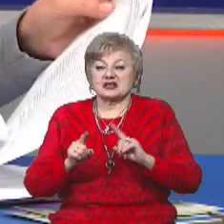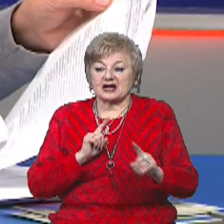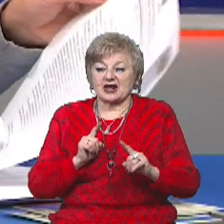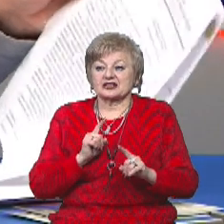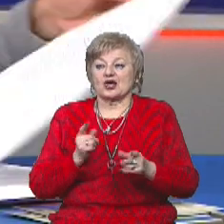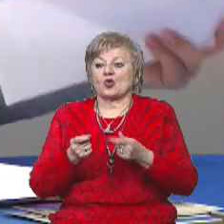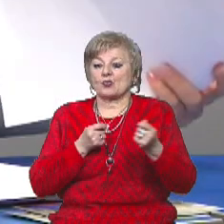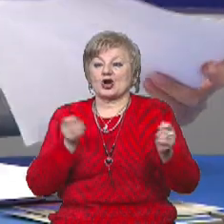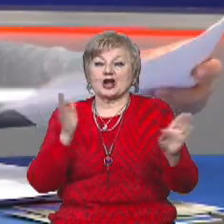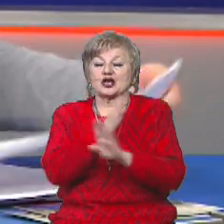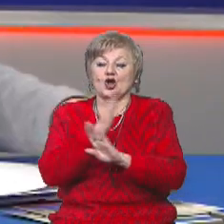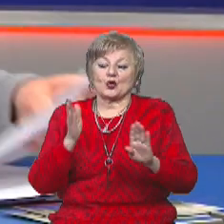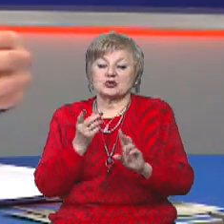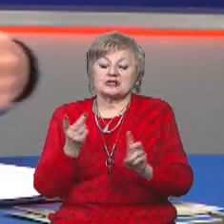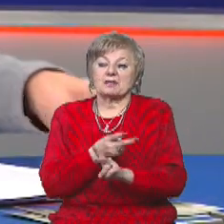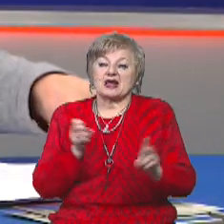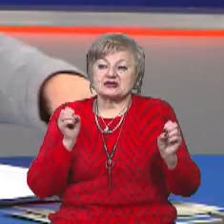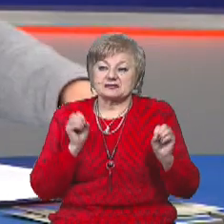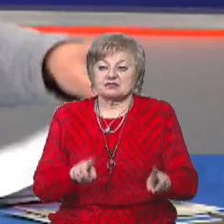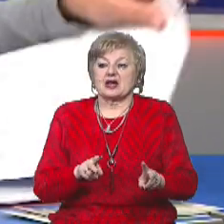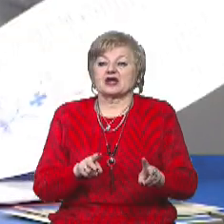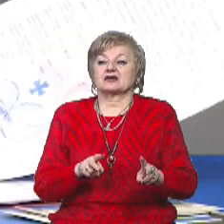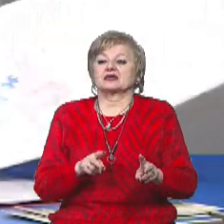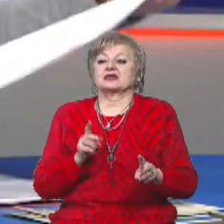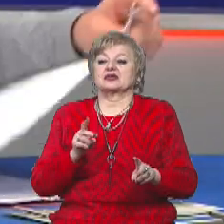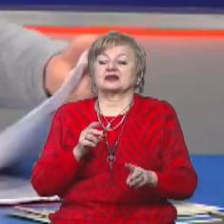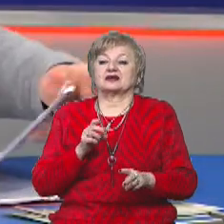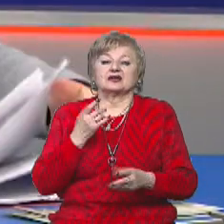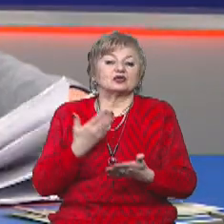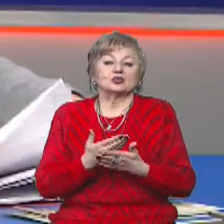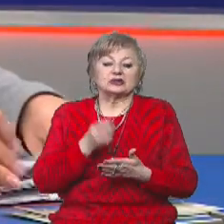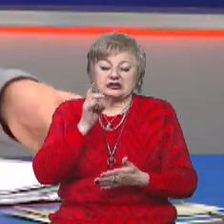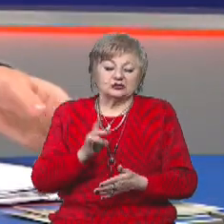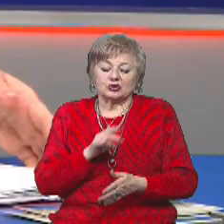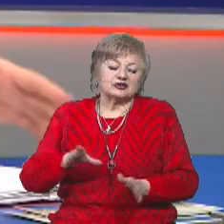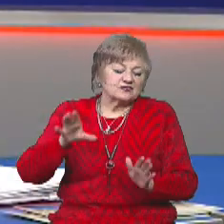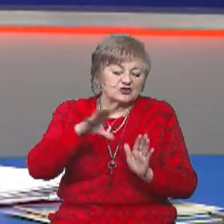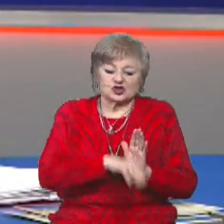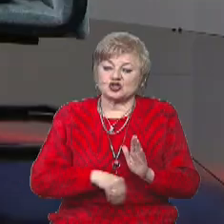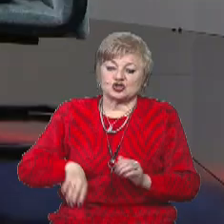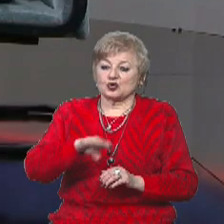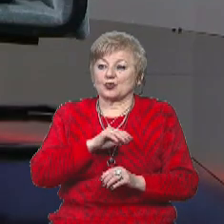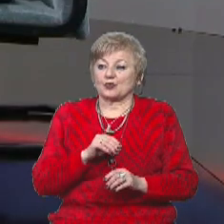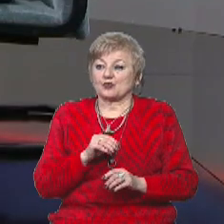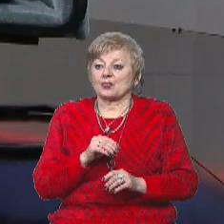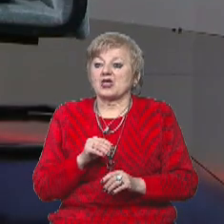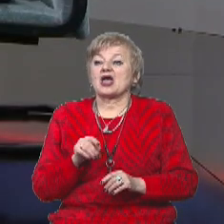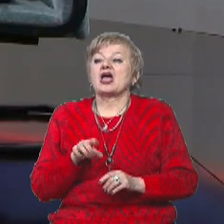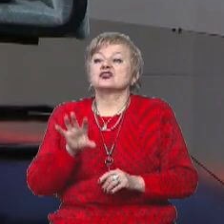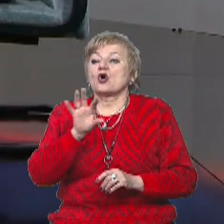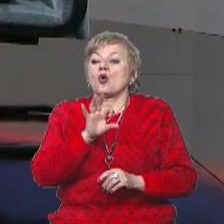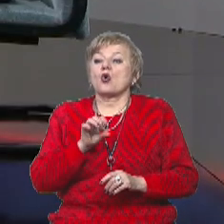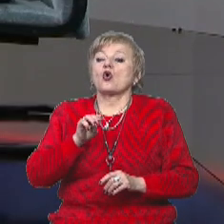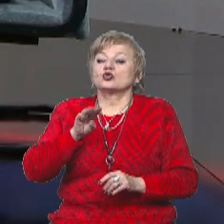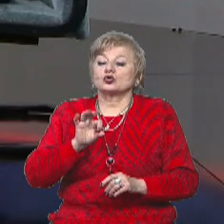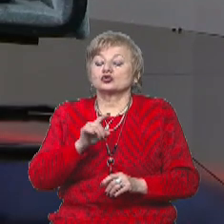управління екологічної безпеки, отут і запити від Духовної ради, бачите, тут ну, купа всього. Запити все про те, що про що ми зараз